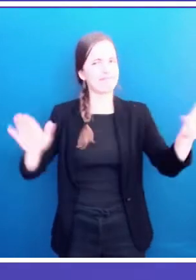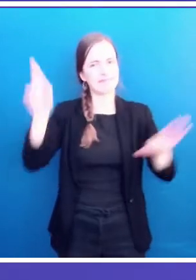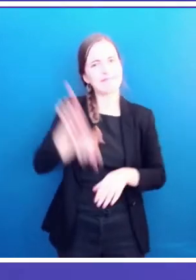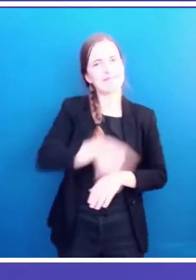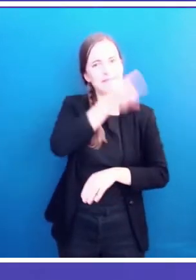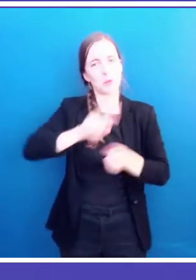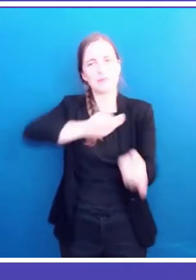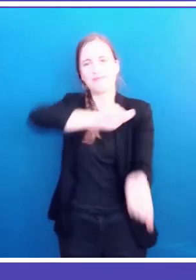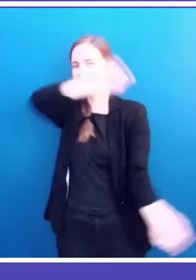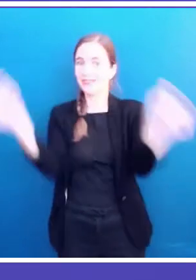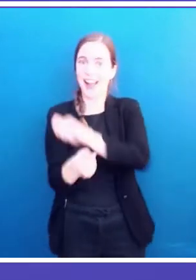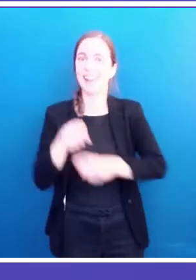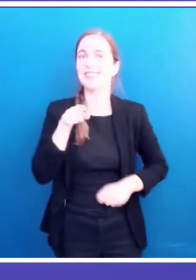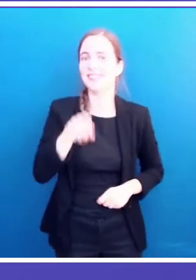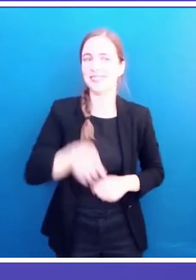فوري،